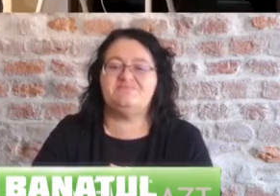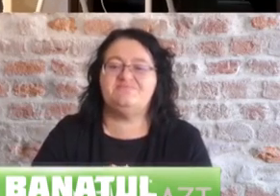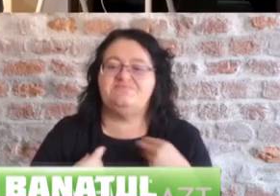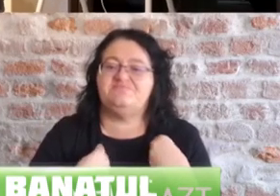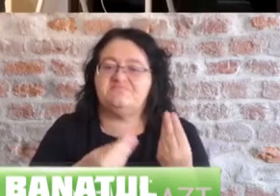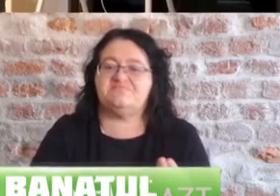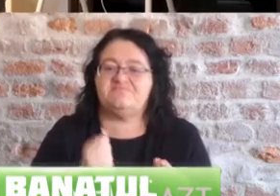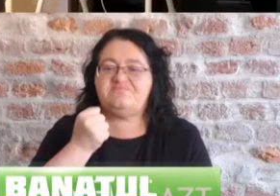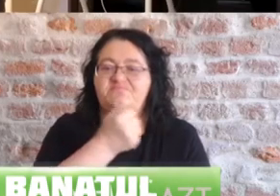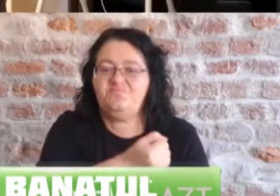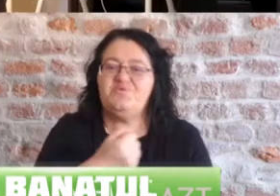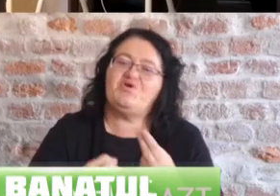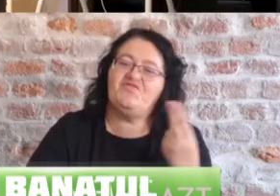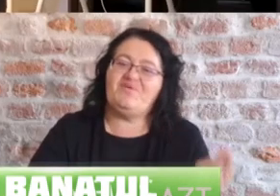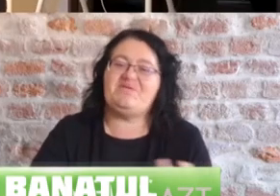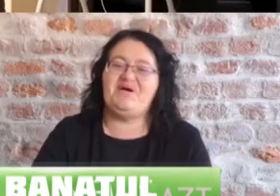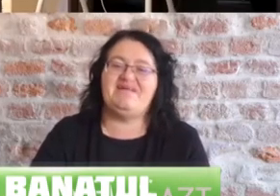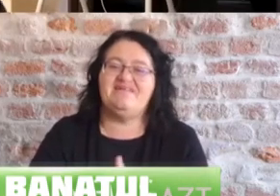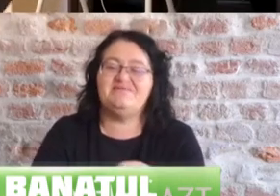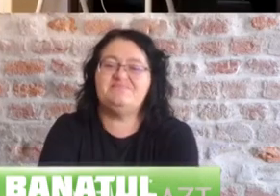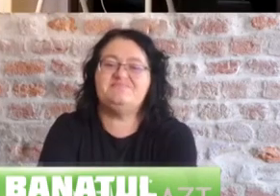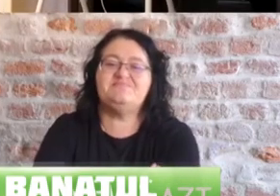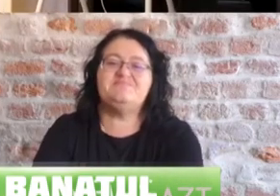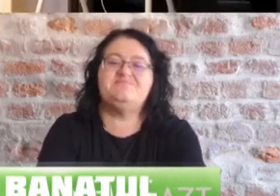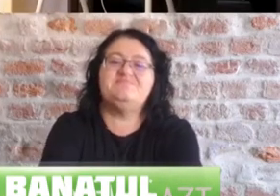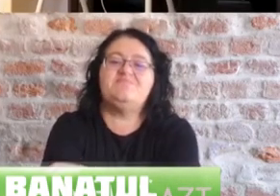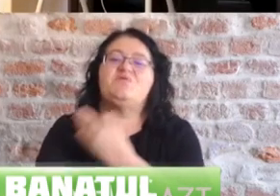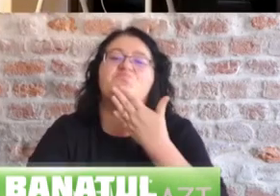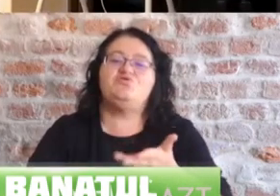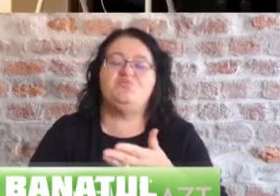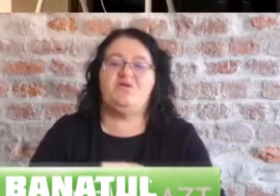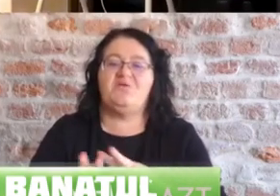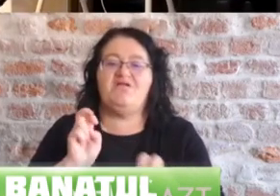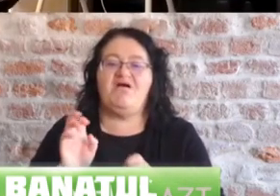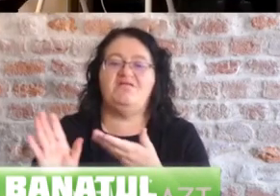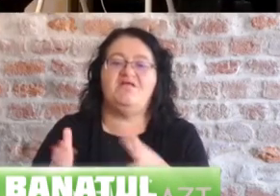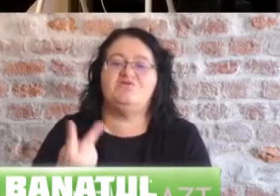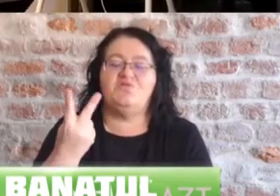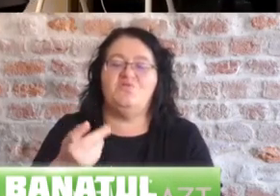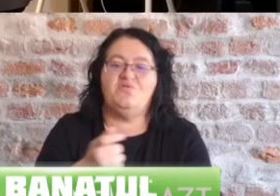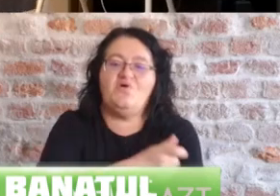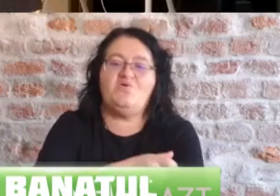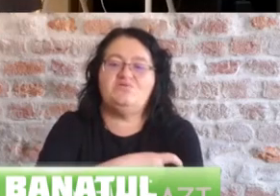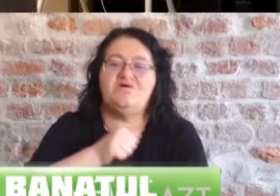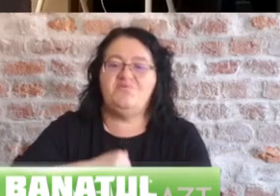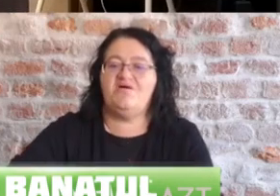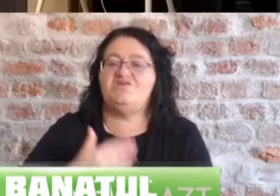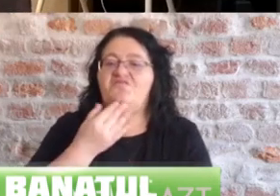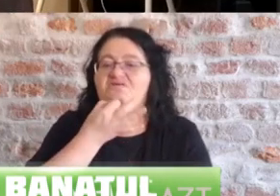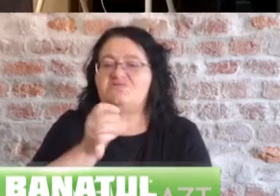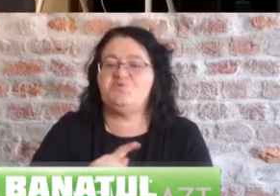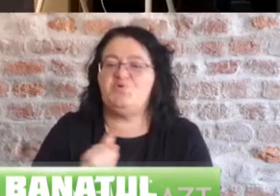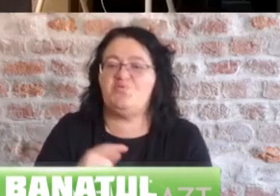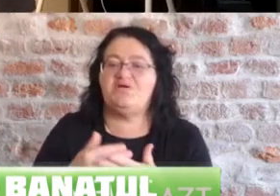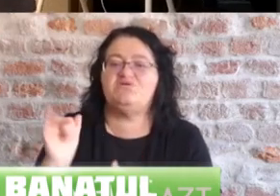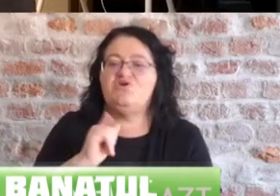Dau microfonul mai departe. Da. Mulțumim. Înainte de a introduce pe cei doi consilieri profesionali, aș vrea să spun un lucru pentru